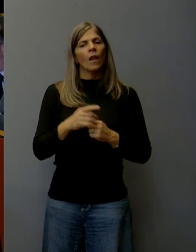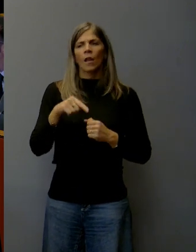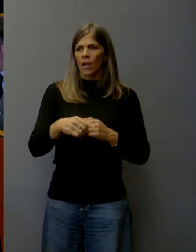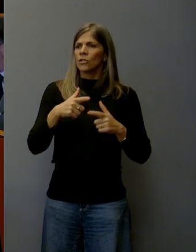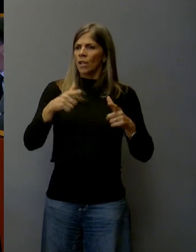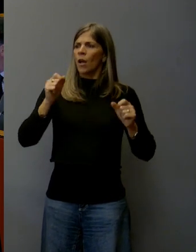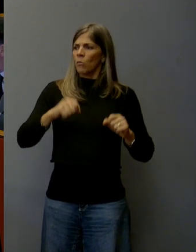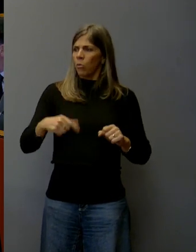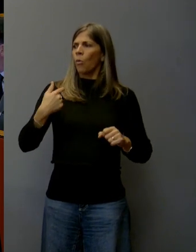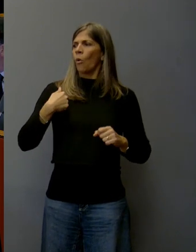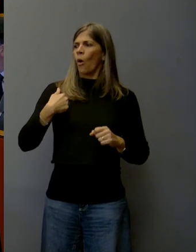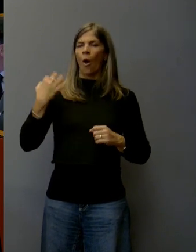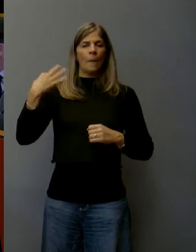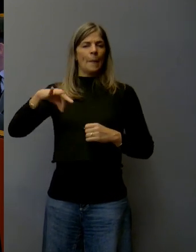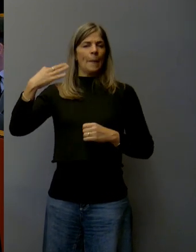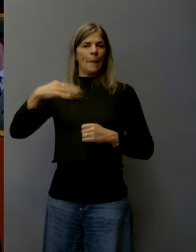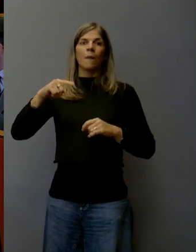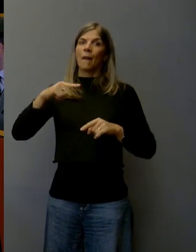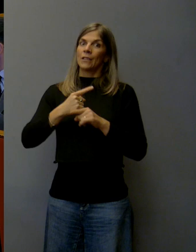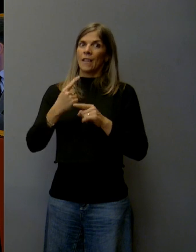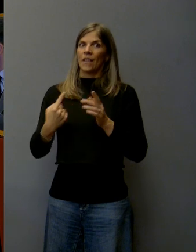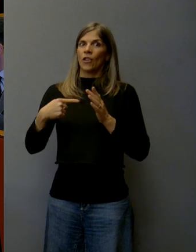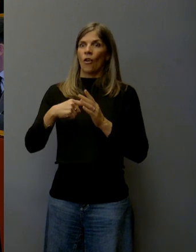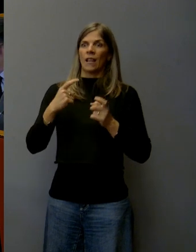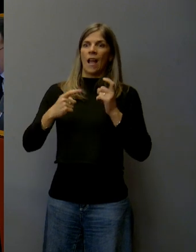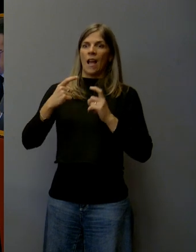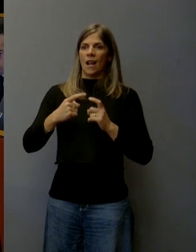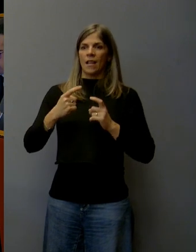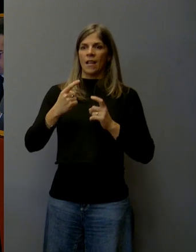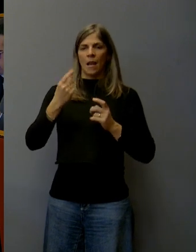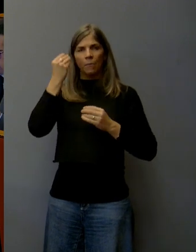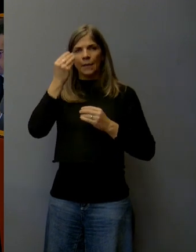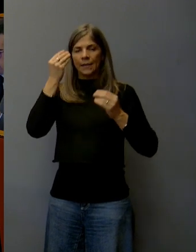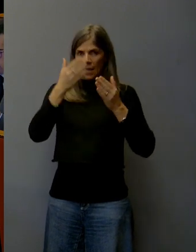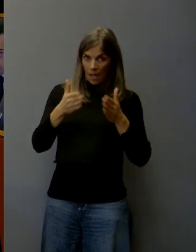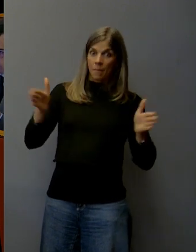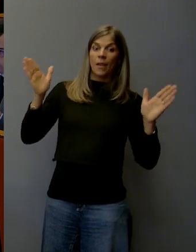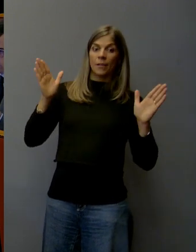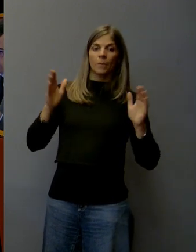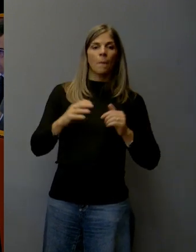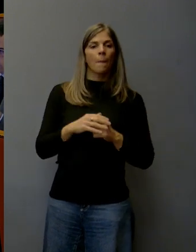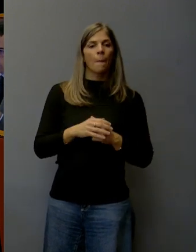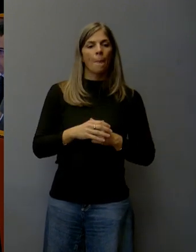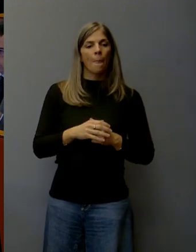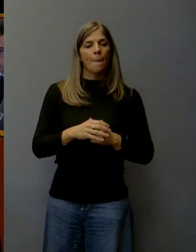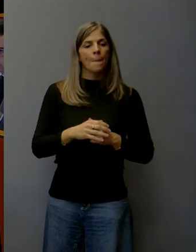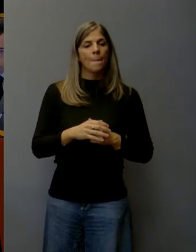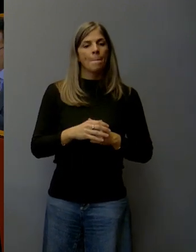diciamo di impostazione vogliamo dare noi al diciamo all'idea di scuola